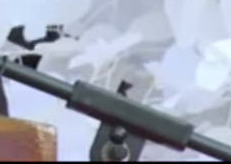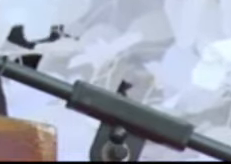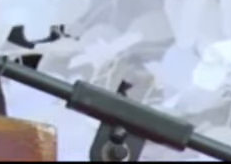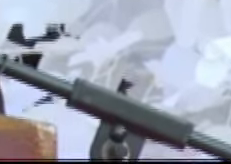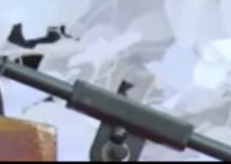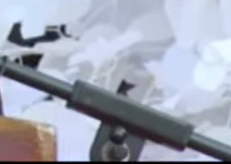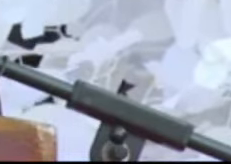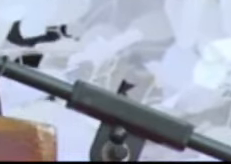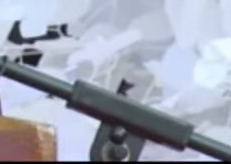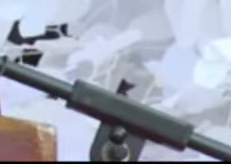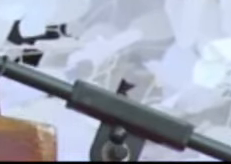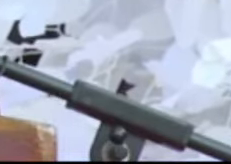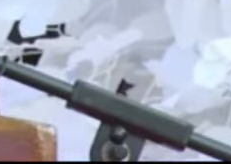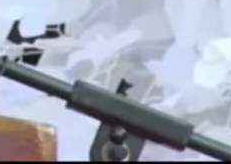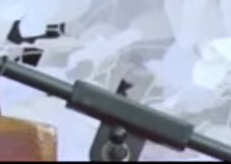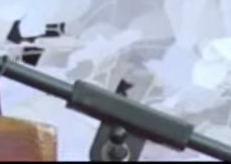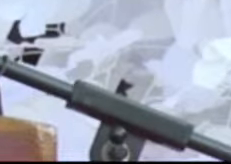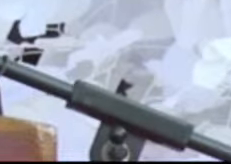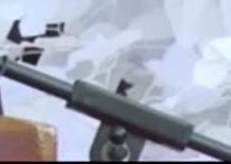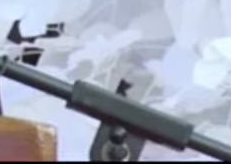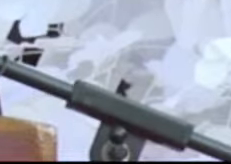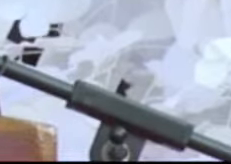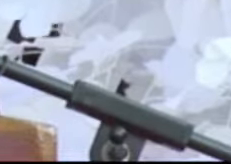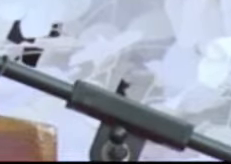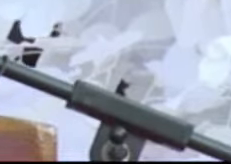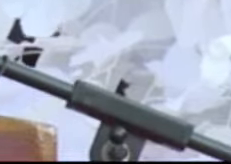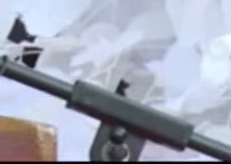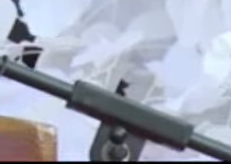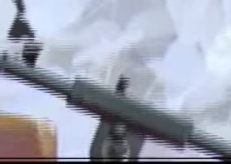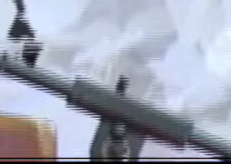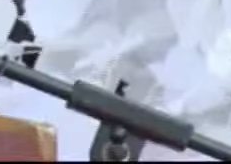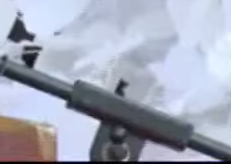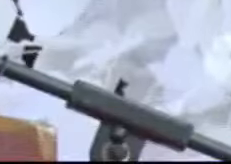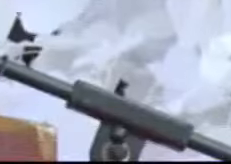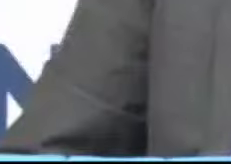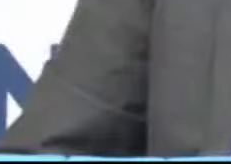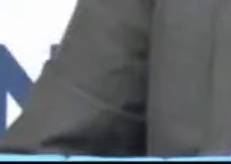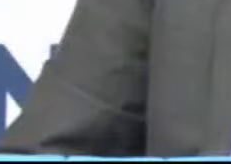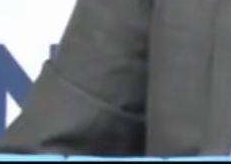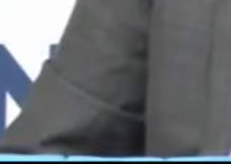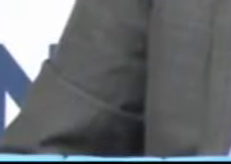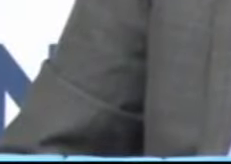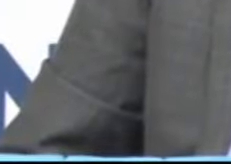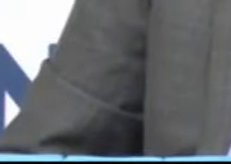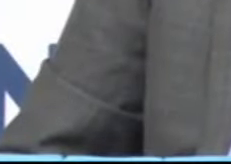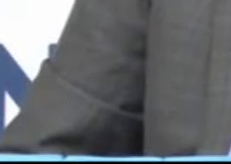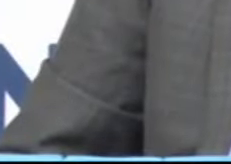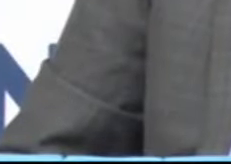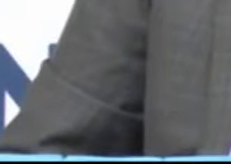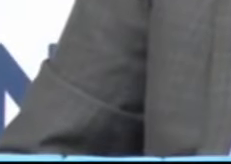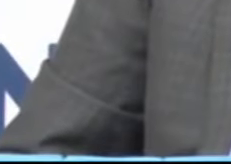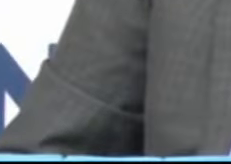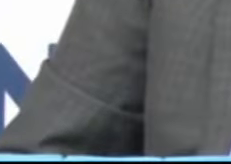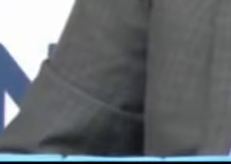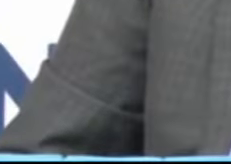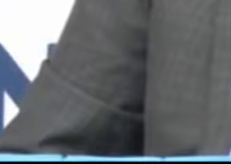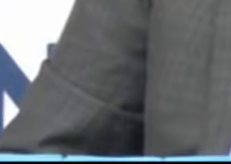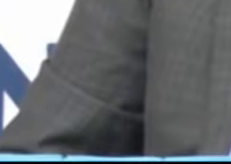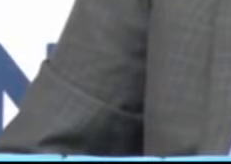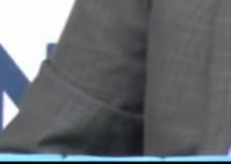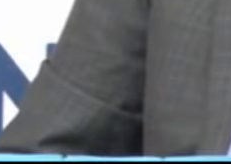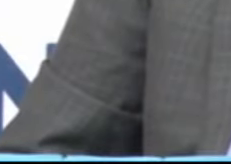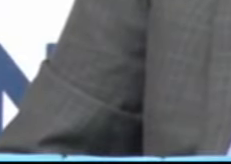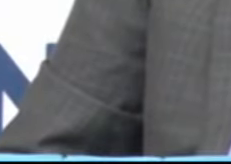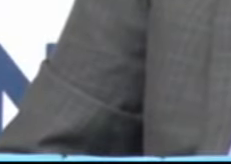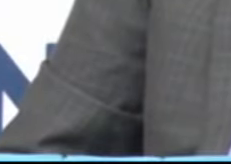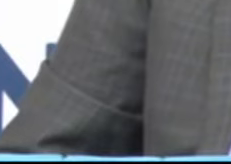ya kupata taarifa kwa kweli hawakulala. Nashukuru sana na uwepo wa mwakilishi wa RC.